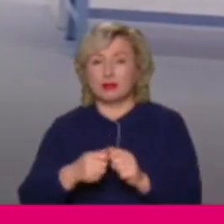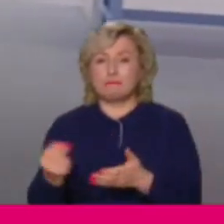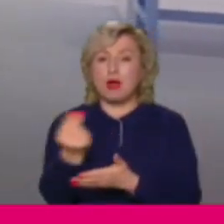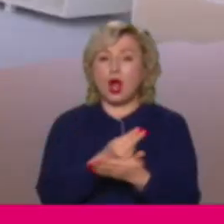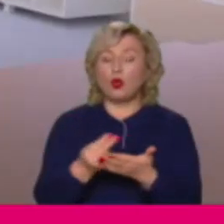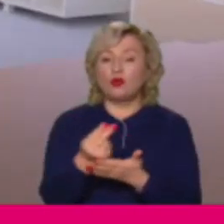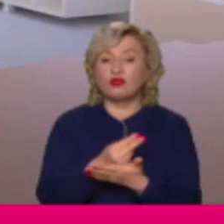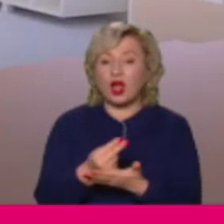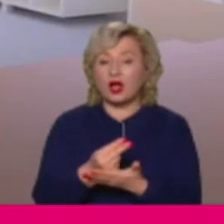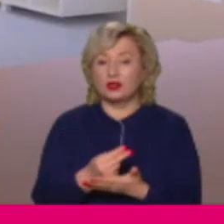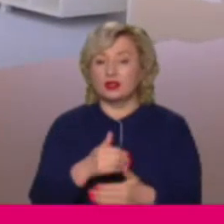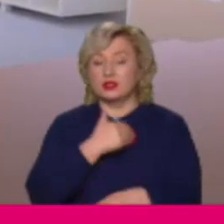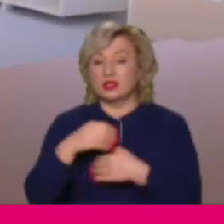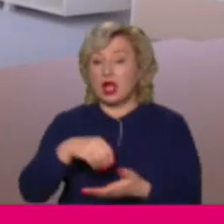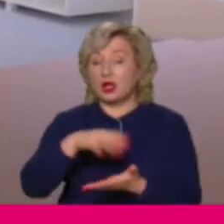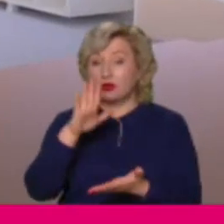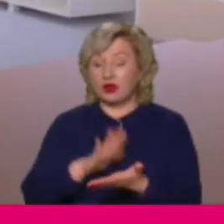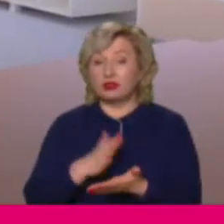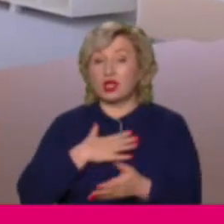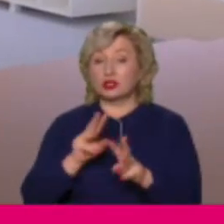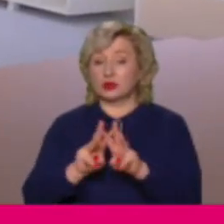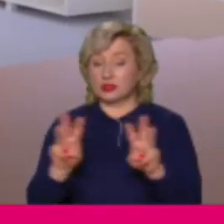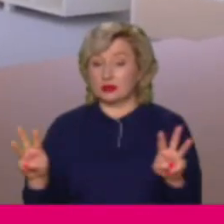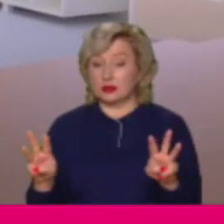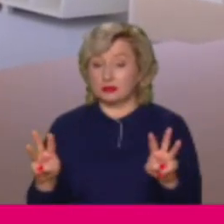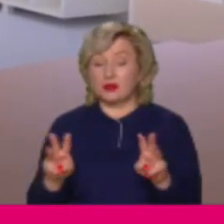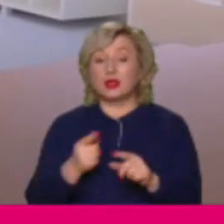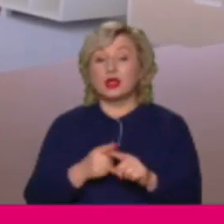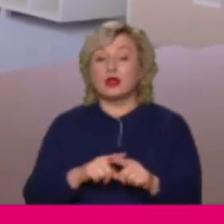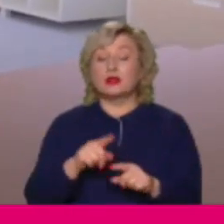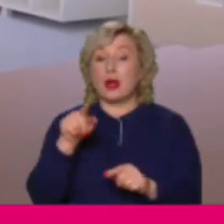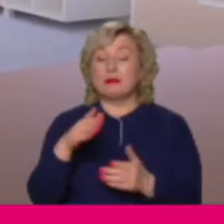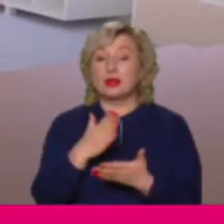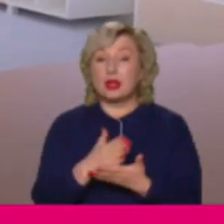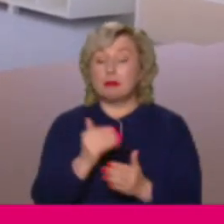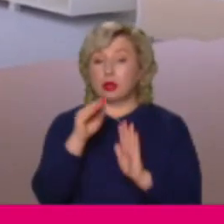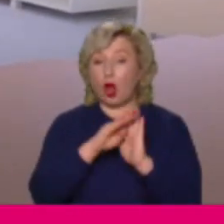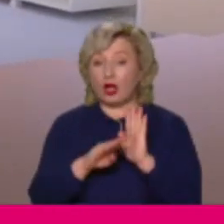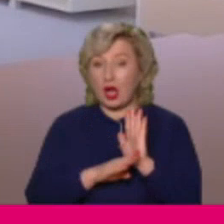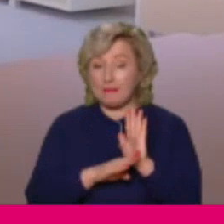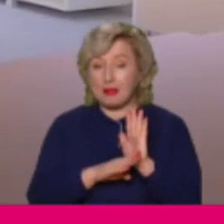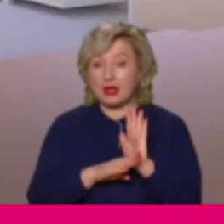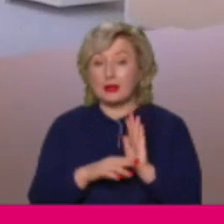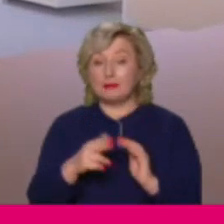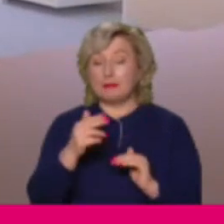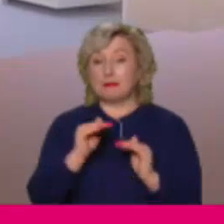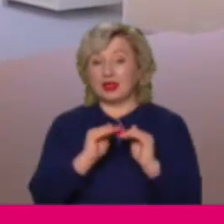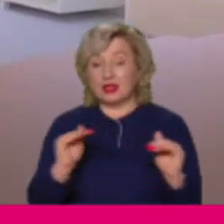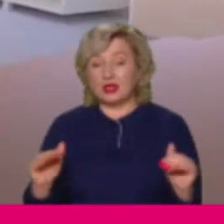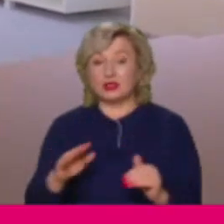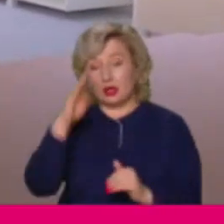робити. Зареєструватися можна на нашому сайті spacedobrodi.club. Там є програма. Підлітки або їх